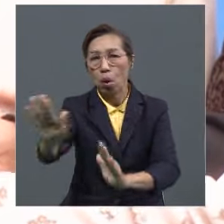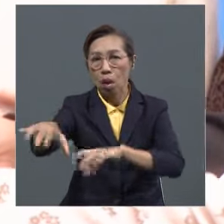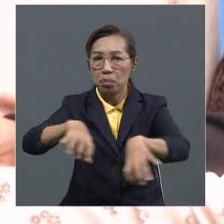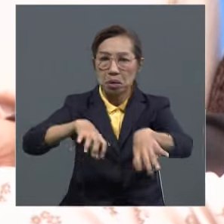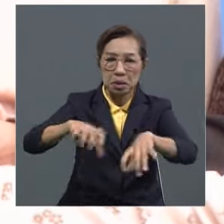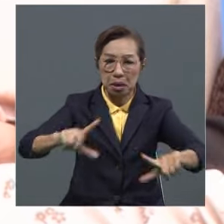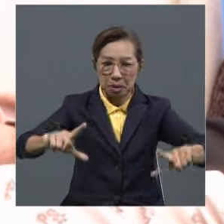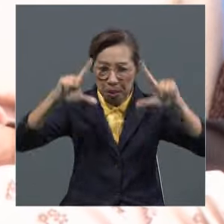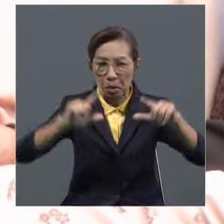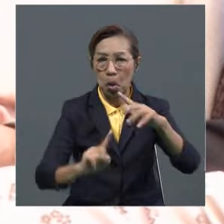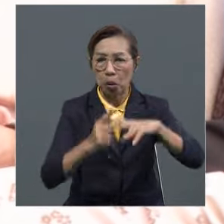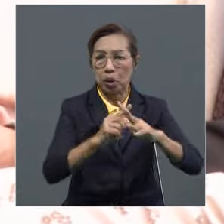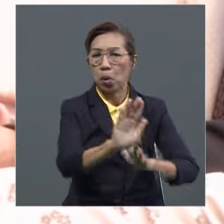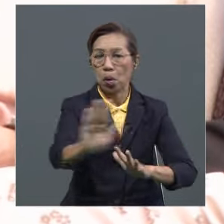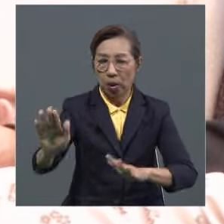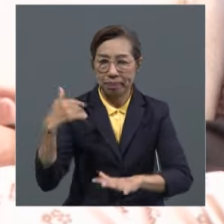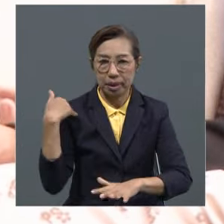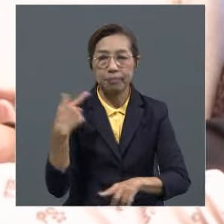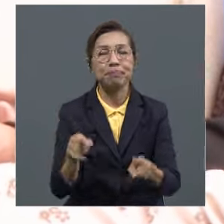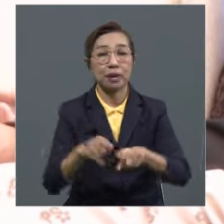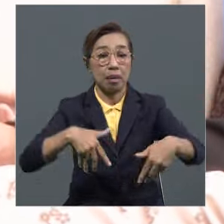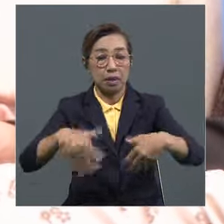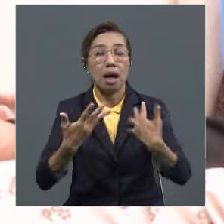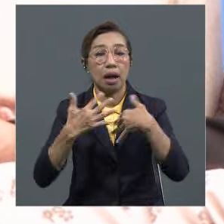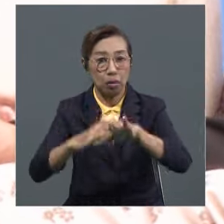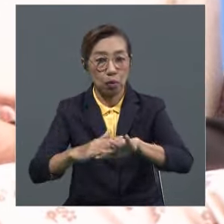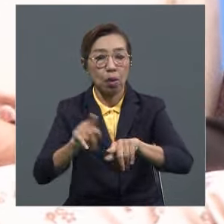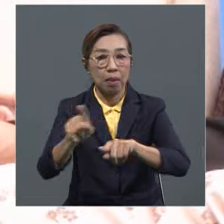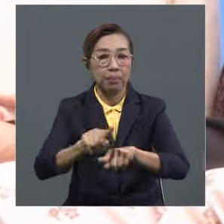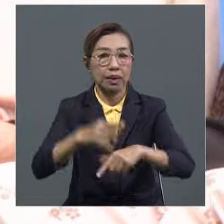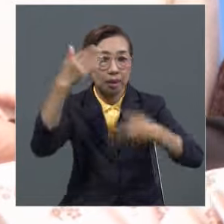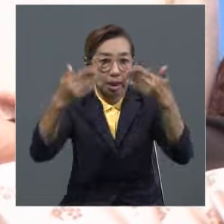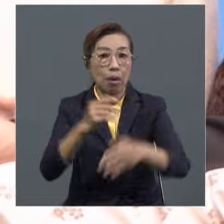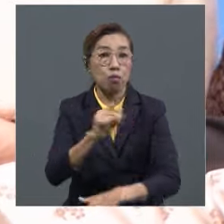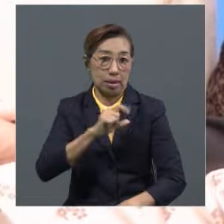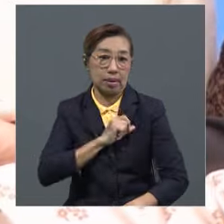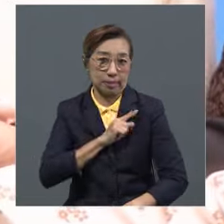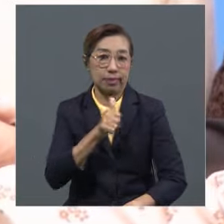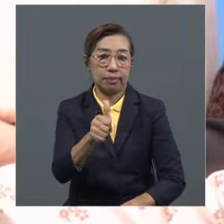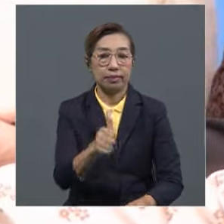านนะคะได้ร่วมกันในงานอาสาฬหบูชาแล้วก็วันเข้าพรรษานี้ค่ะ